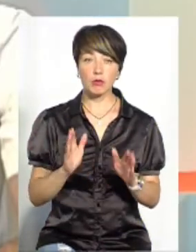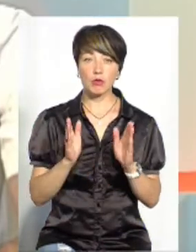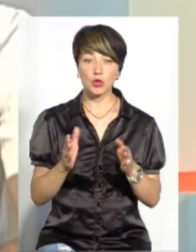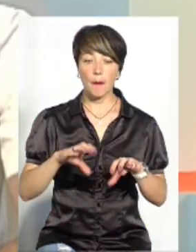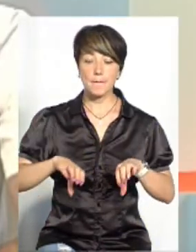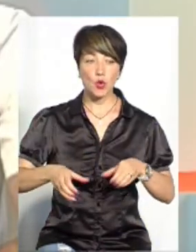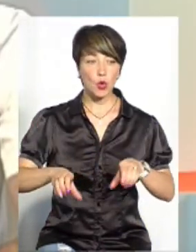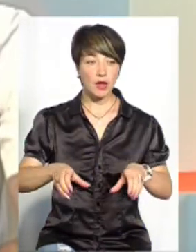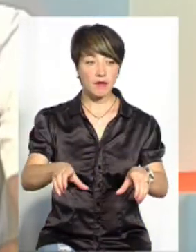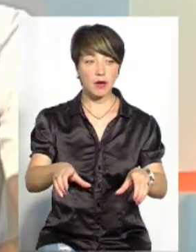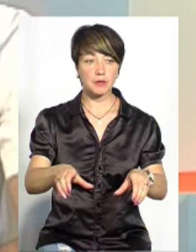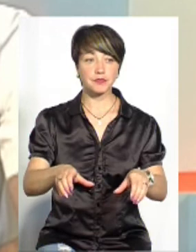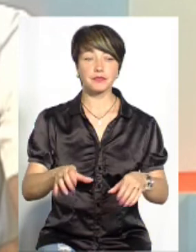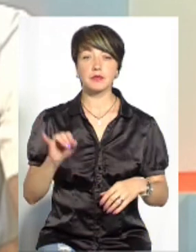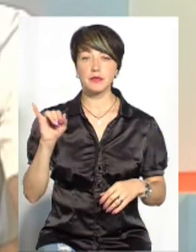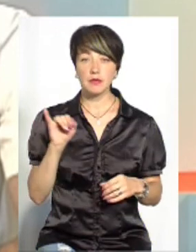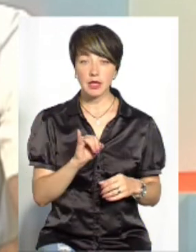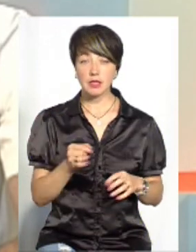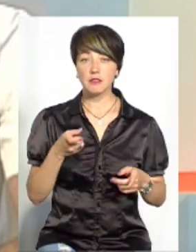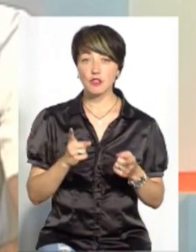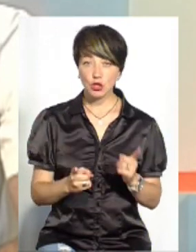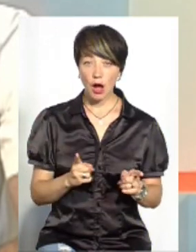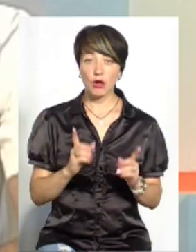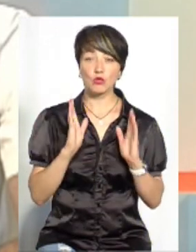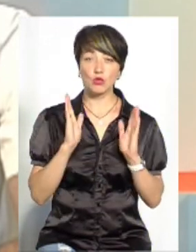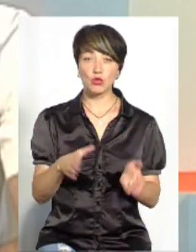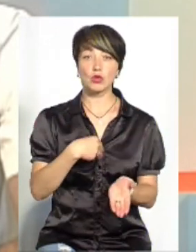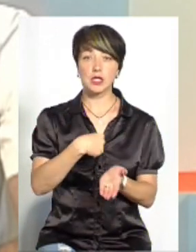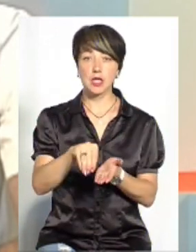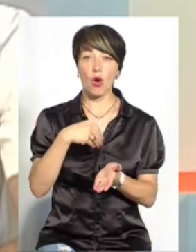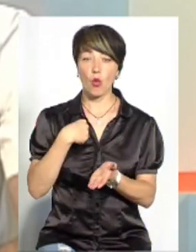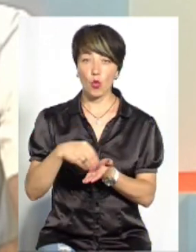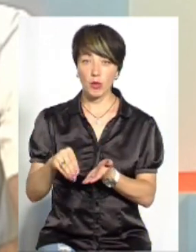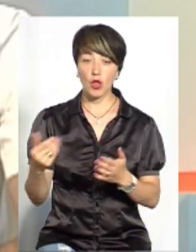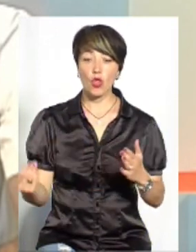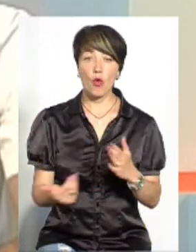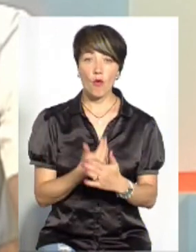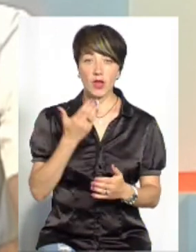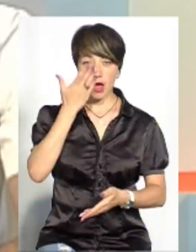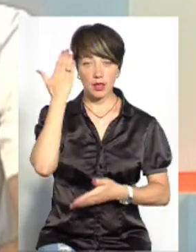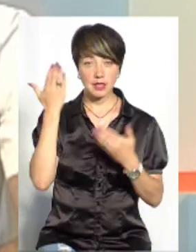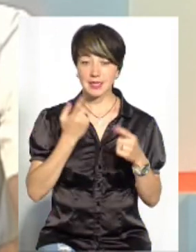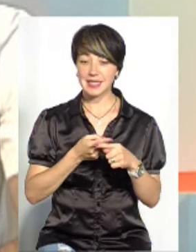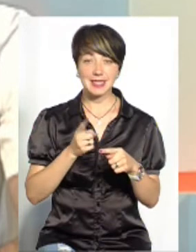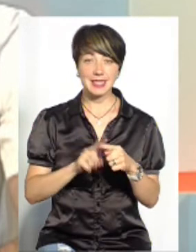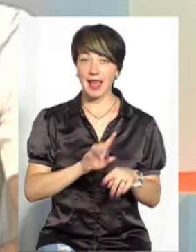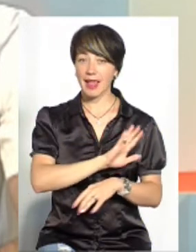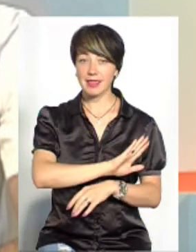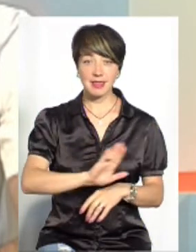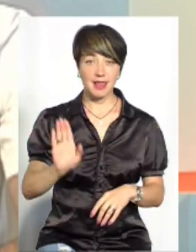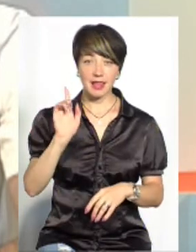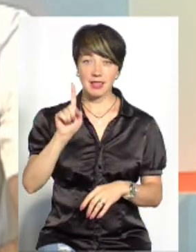обладнане бруківкою. І, звичайно, що будуть закуплені нові атракціони, але це не ті